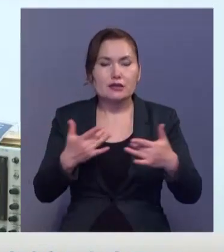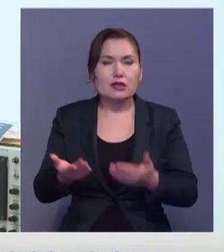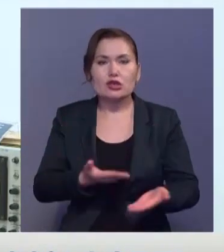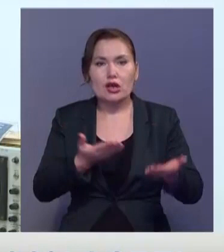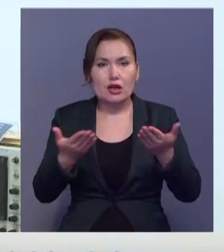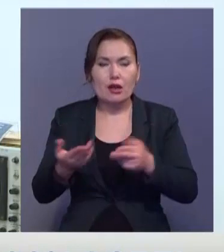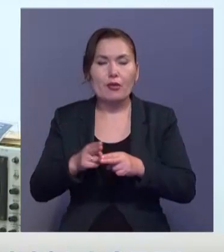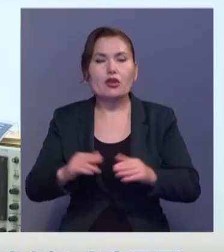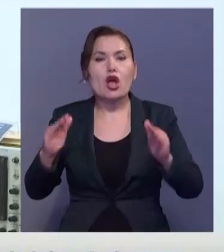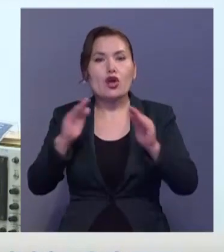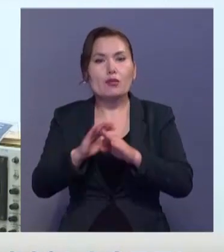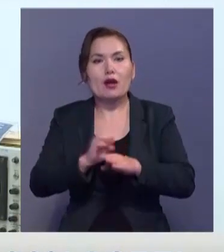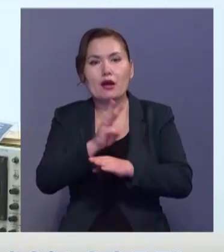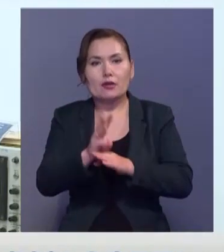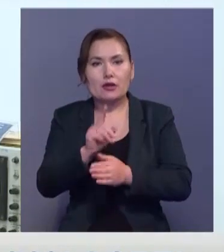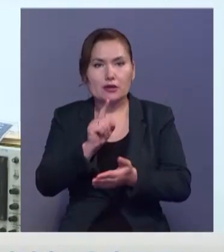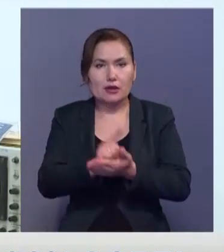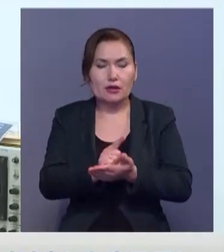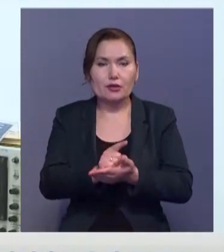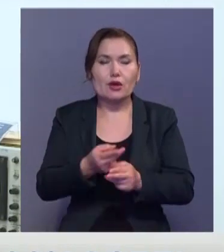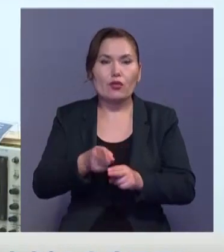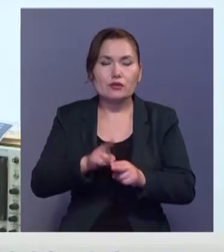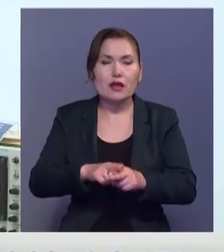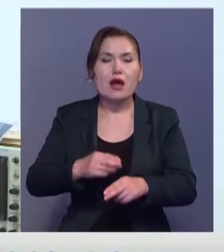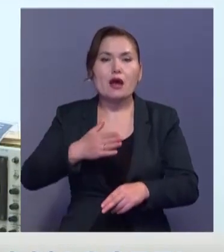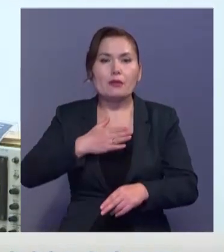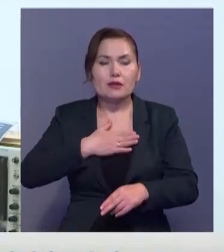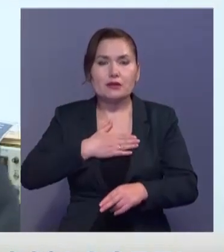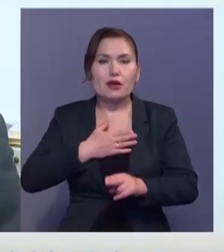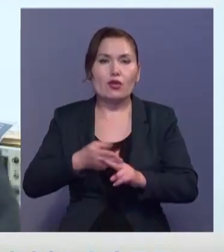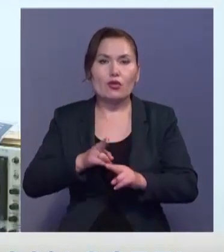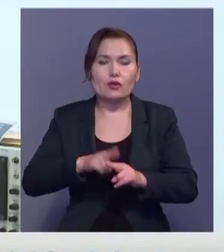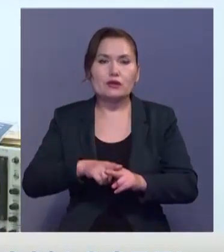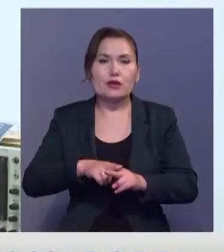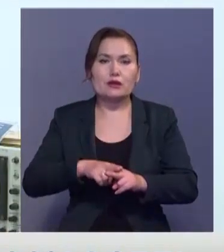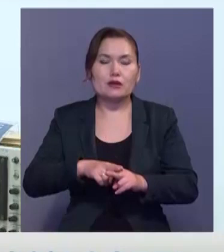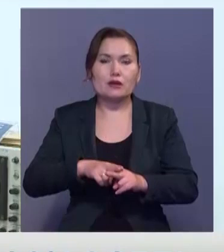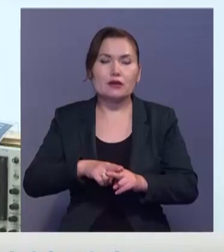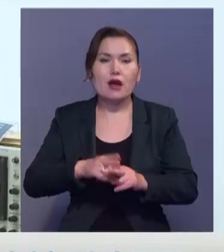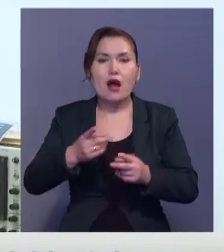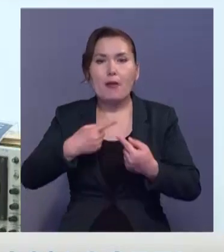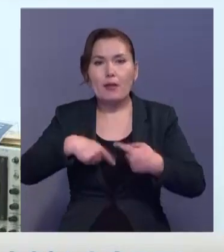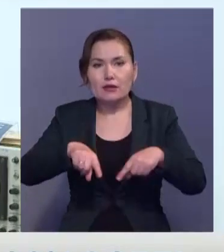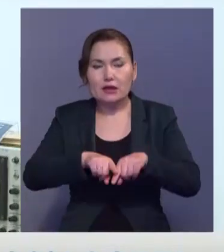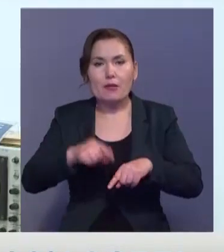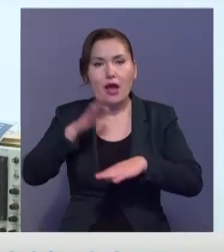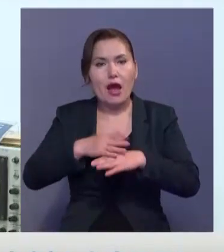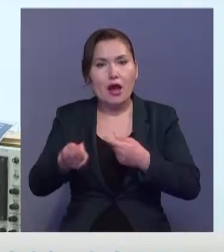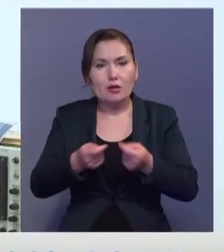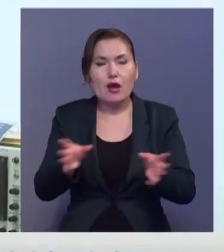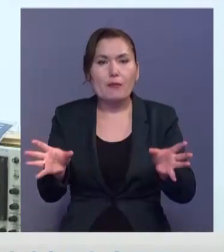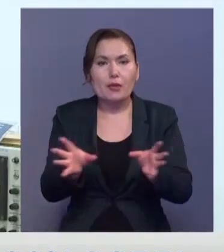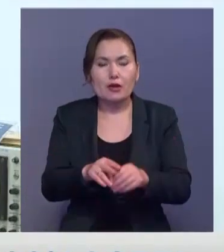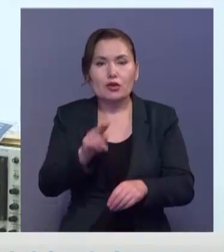енді мына баспана мәселесі. Енді мына біздің басқармамыз басқа басқармалармен бірге, әкімшілікпен бірге